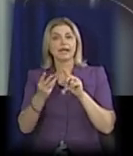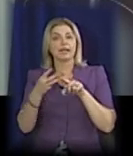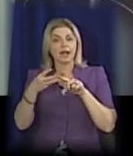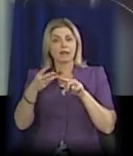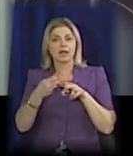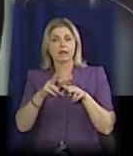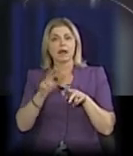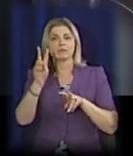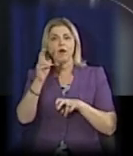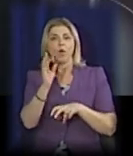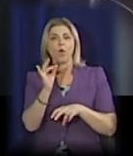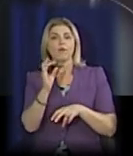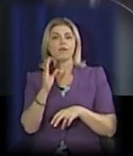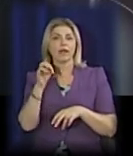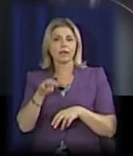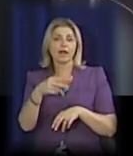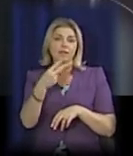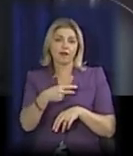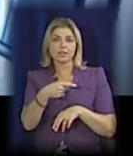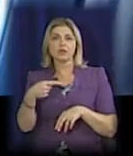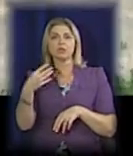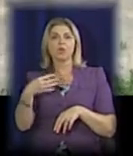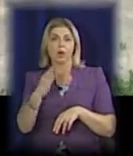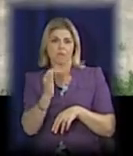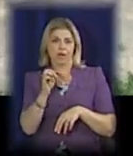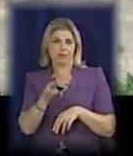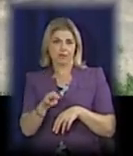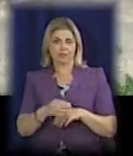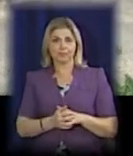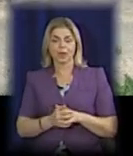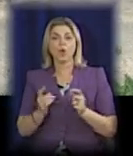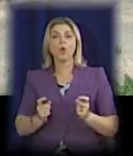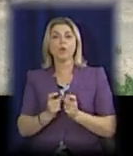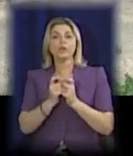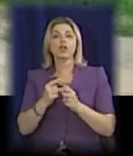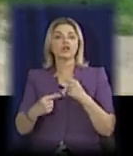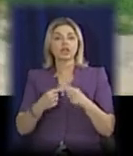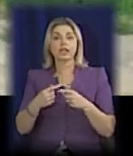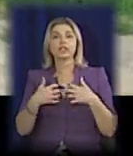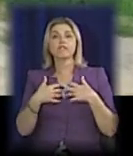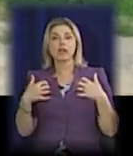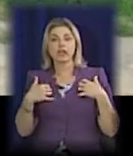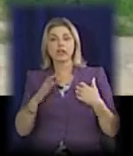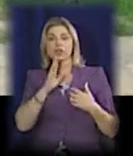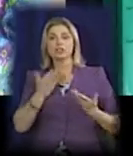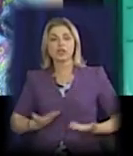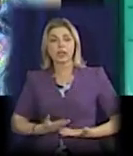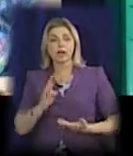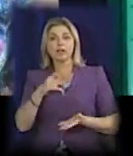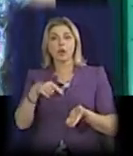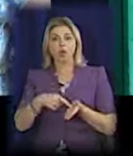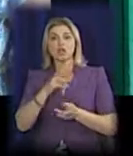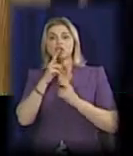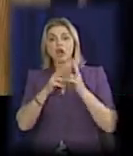це «Корвет». В основному це 20-40 Вт. Конфлікт через тварину. Жителька Миколаєва скаржиться, що